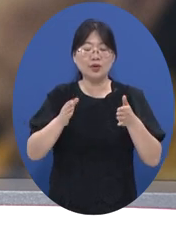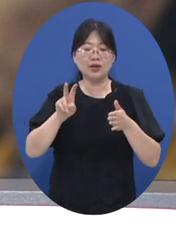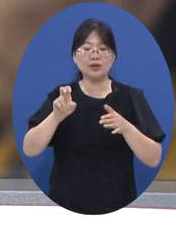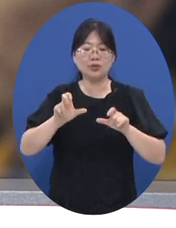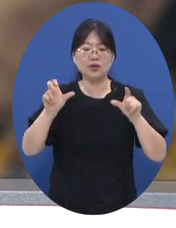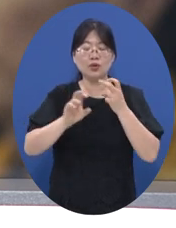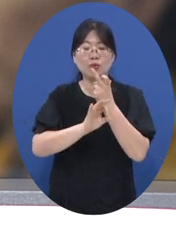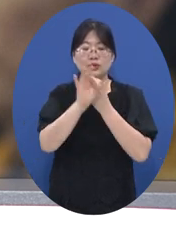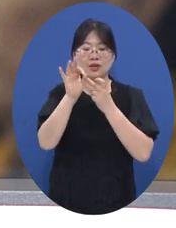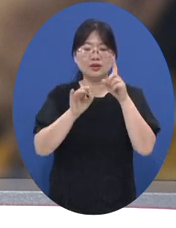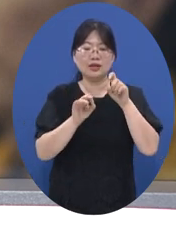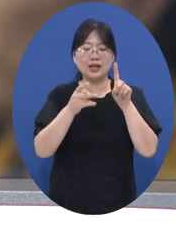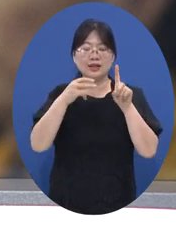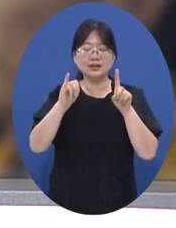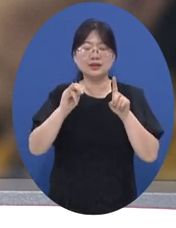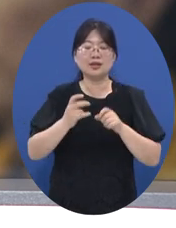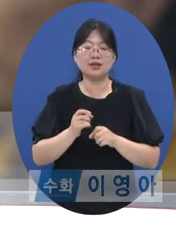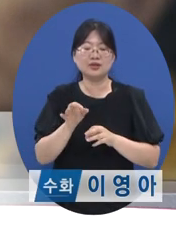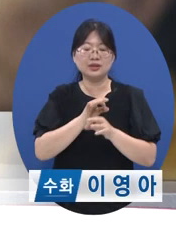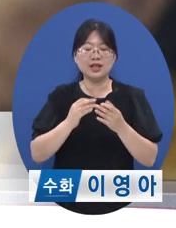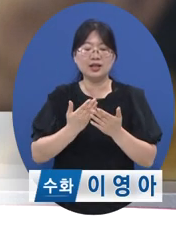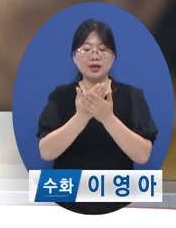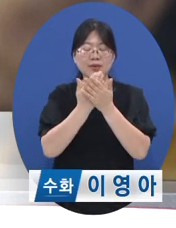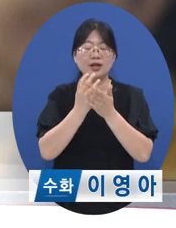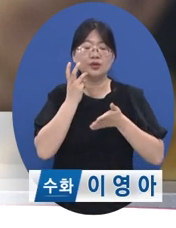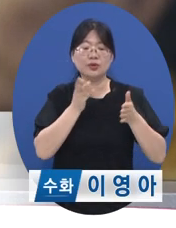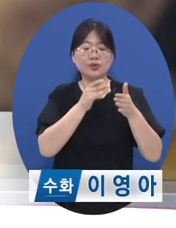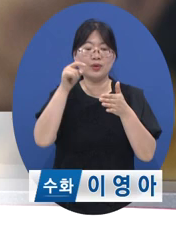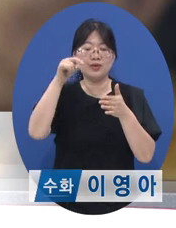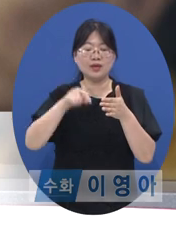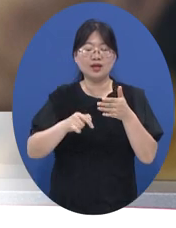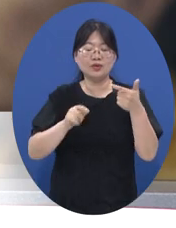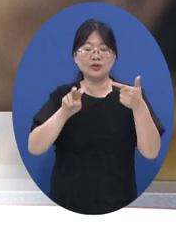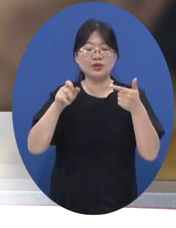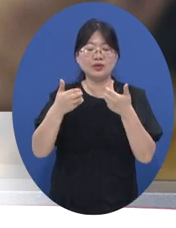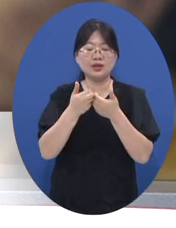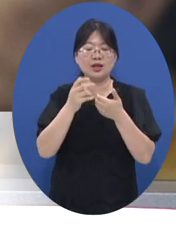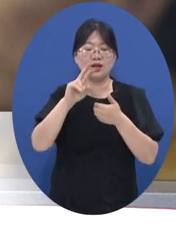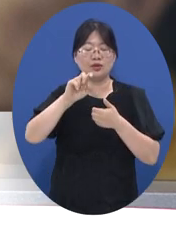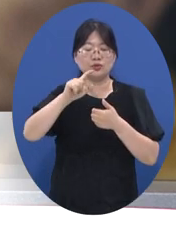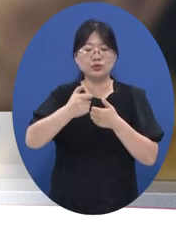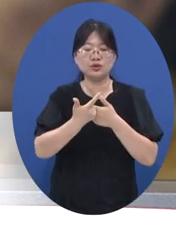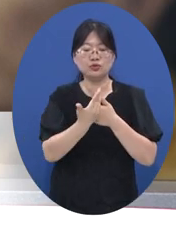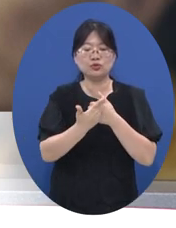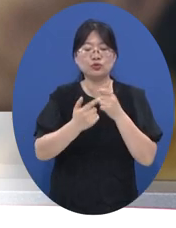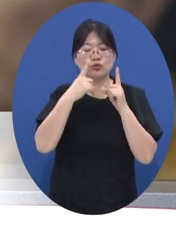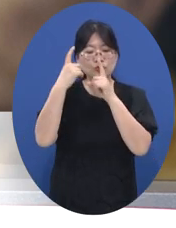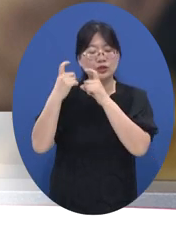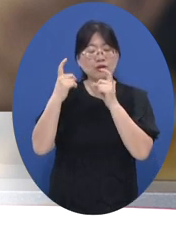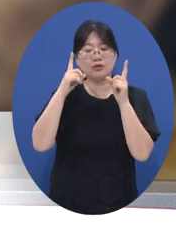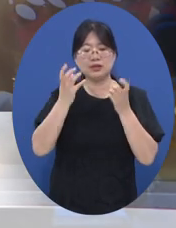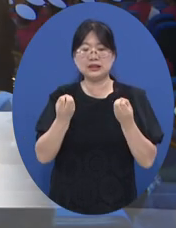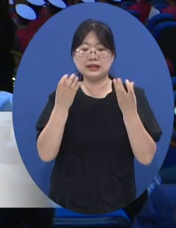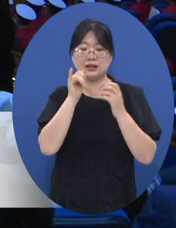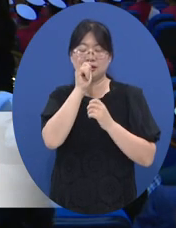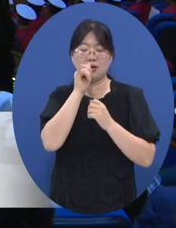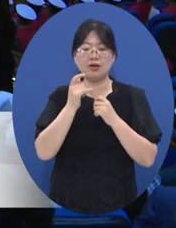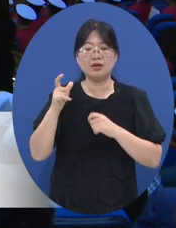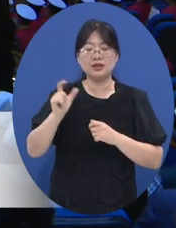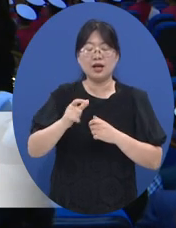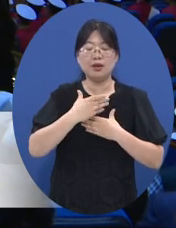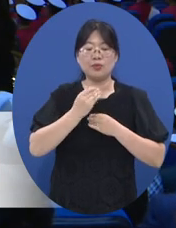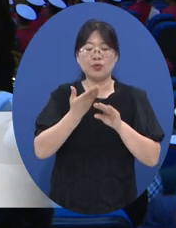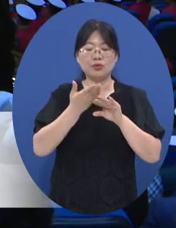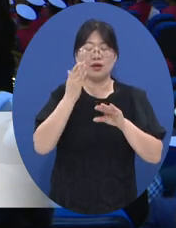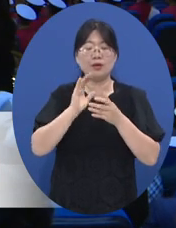경기도는 25일 오늘 오전 11시 경기도 경제과학진흥원 경기홀에서 6.25 전쟁 제69주년 기념식을 열었습니다.